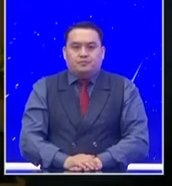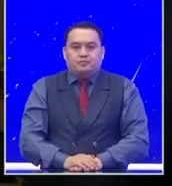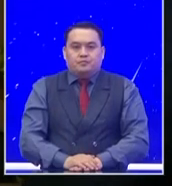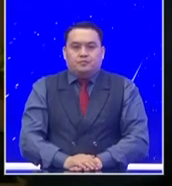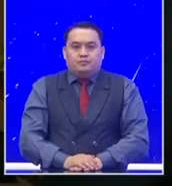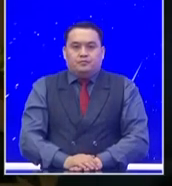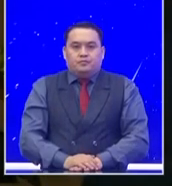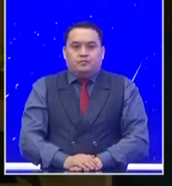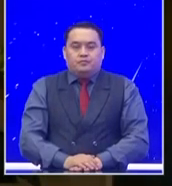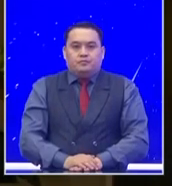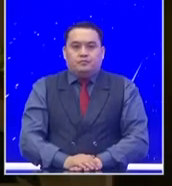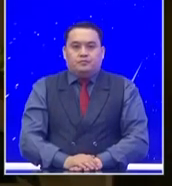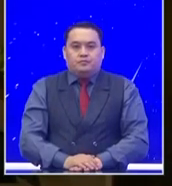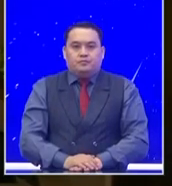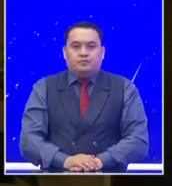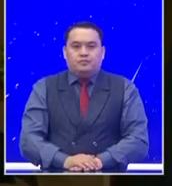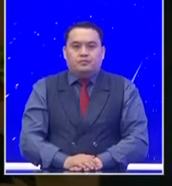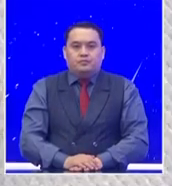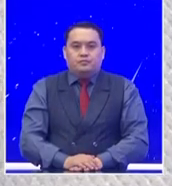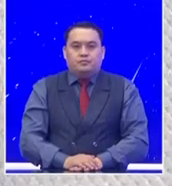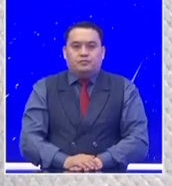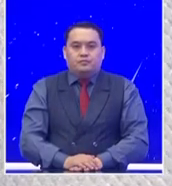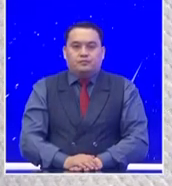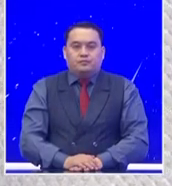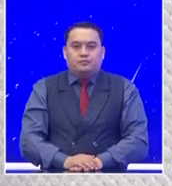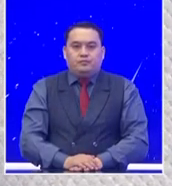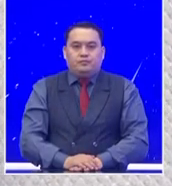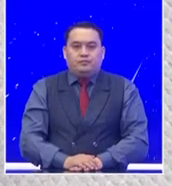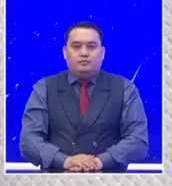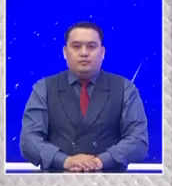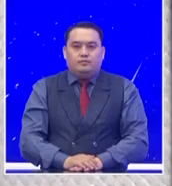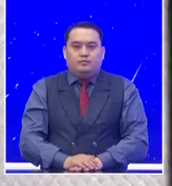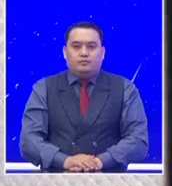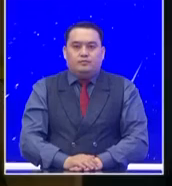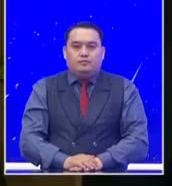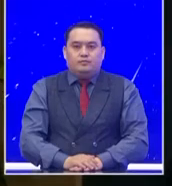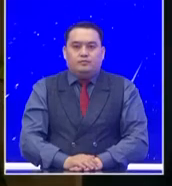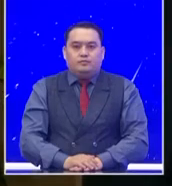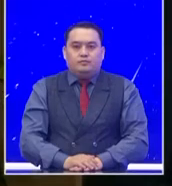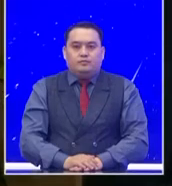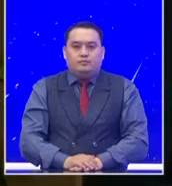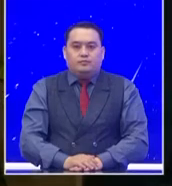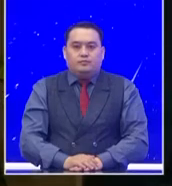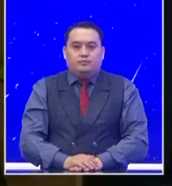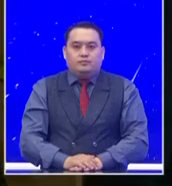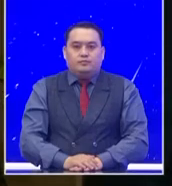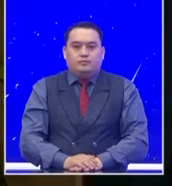внедряем новую систему и как и назвать единой государственной она старые недвижимости